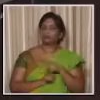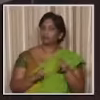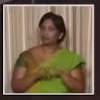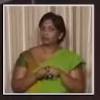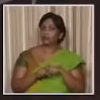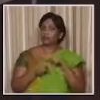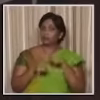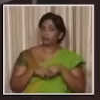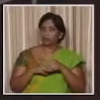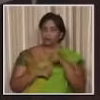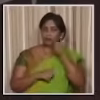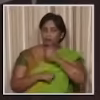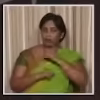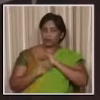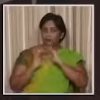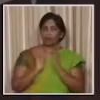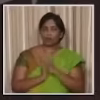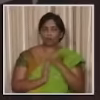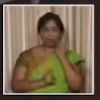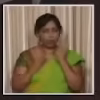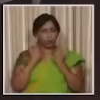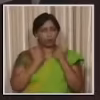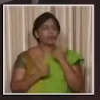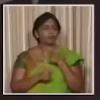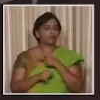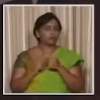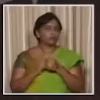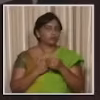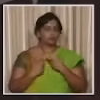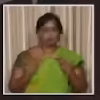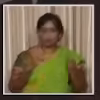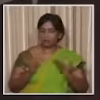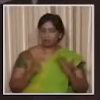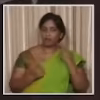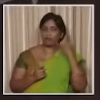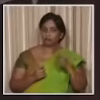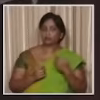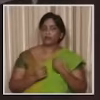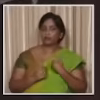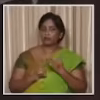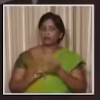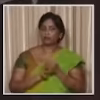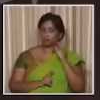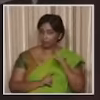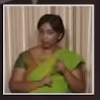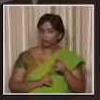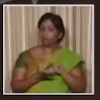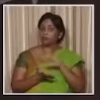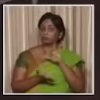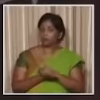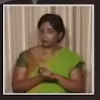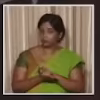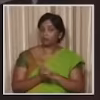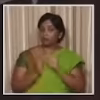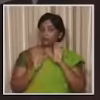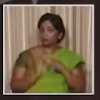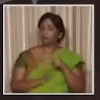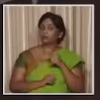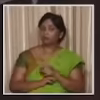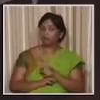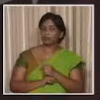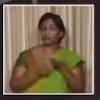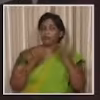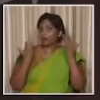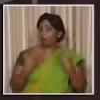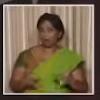නිසා මේ වෙන වංචා දැනදැන ඉන්න අපිට බෑ ඒ නිසා අපි ජනාධිපතිතුමා මේ තීන්දුව ගත්තා හැබැයි මෙතන